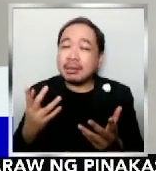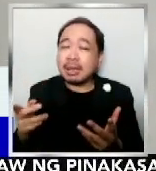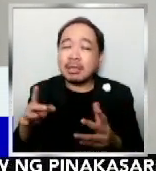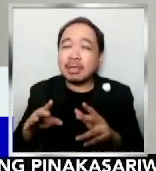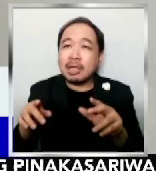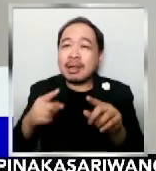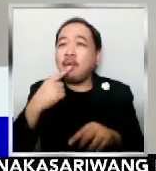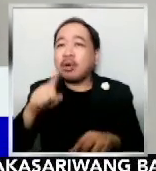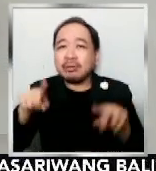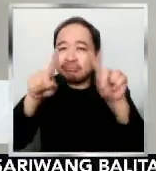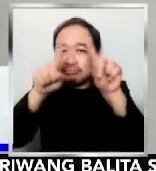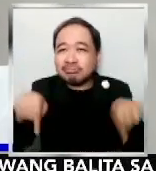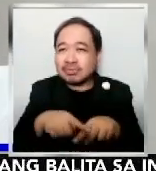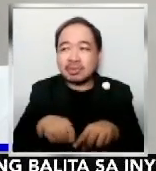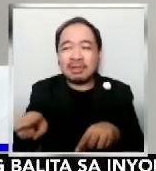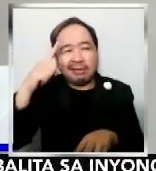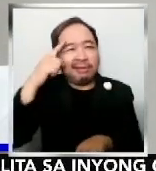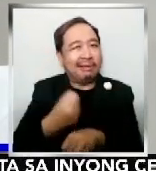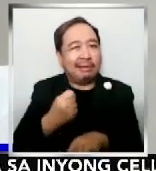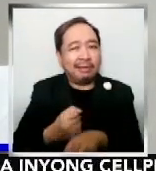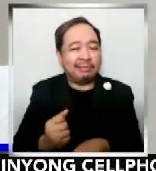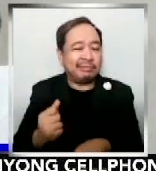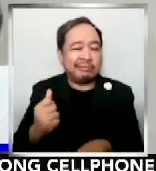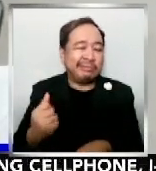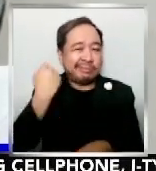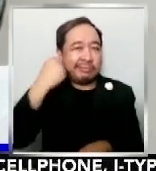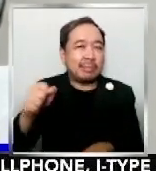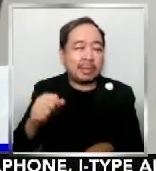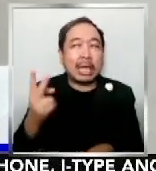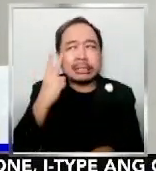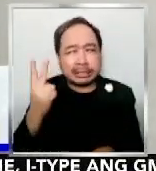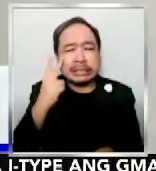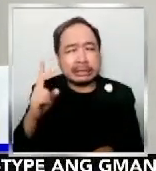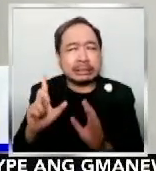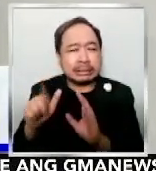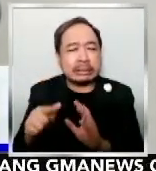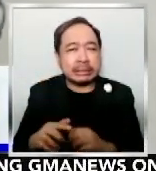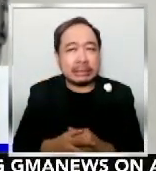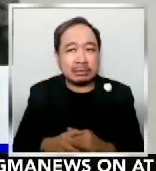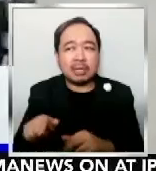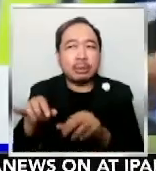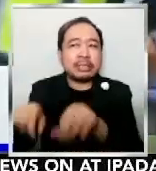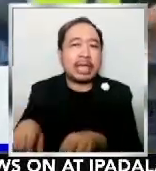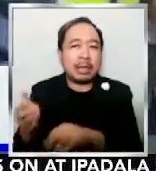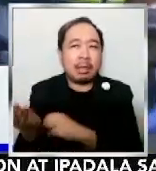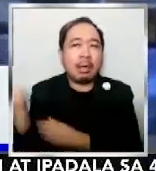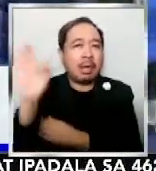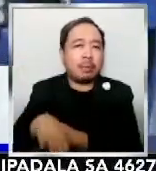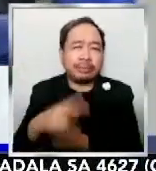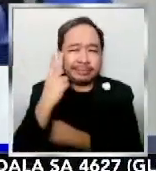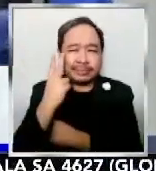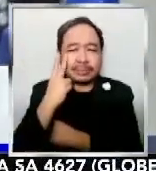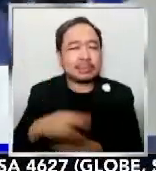Mamatigas, ayaw sumunod sa atin. Hintayin natin siya lumambot. Maghapon siya dyan, nakatambay. Sa